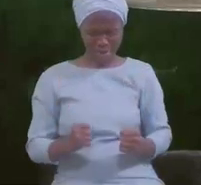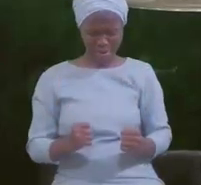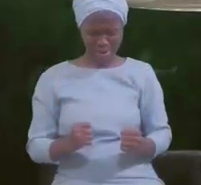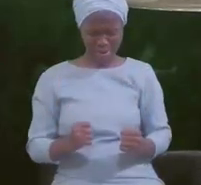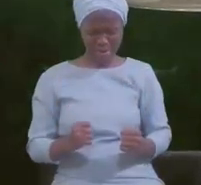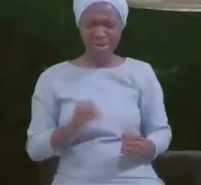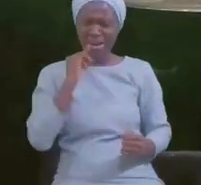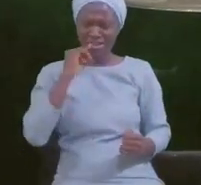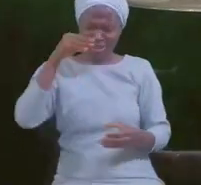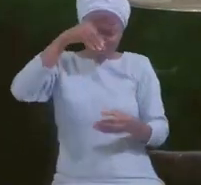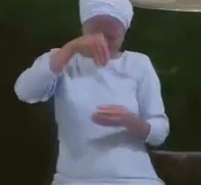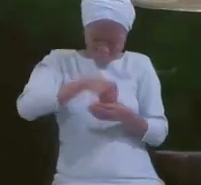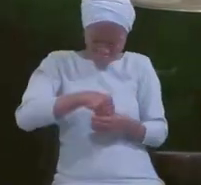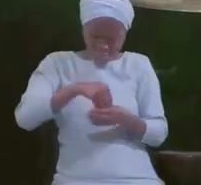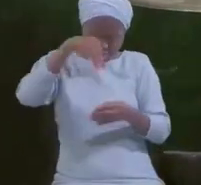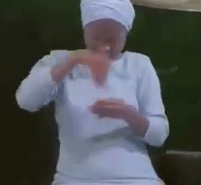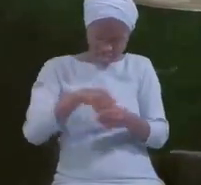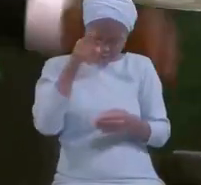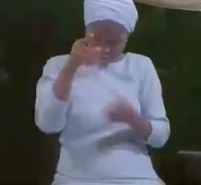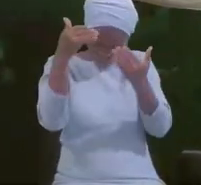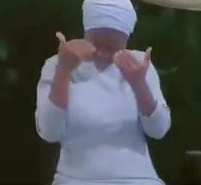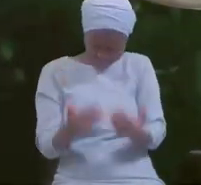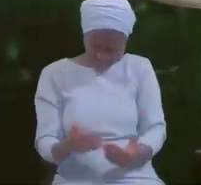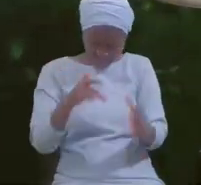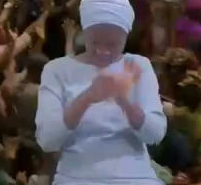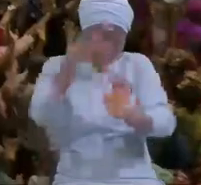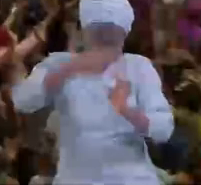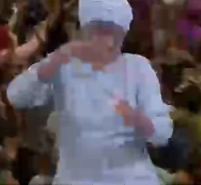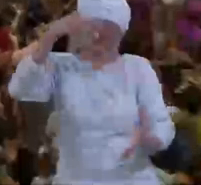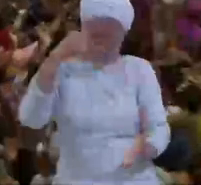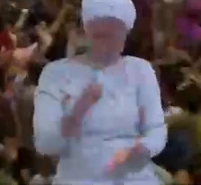injecté maintenant au nom de Jésus-Christ.